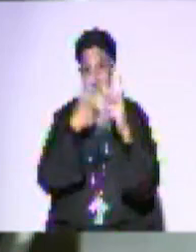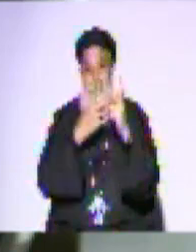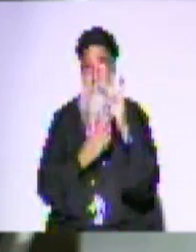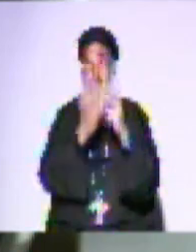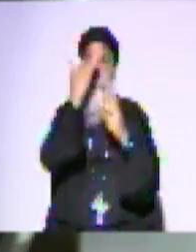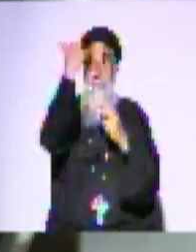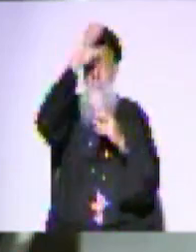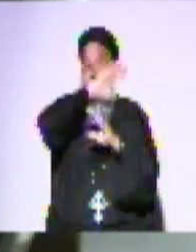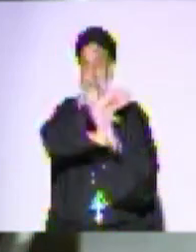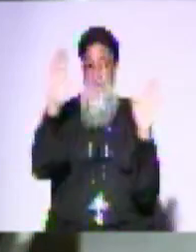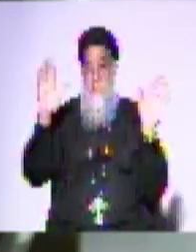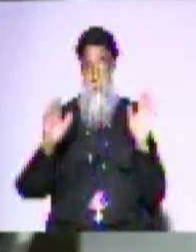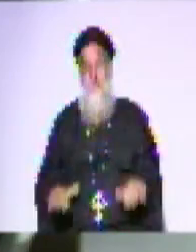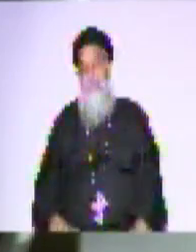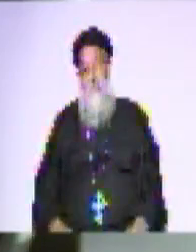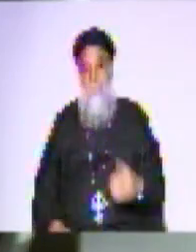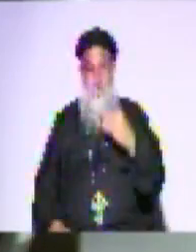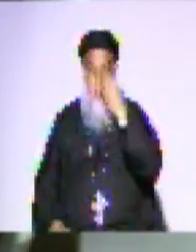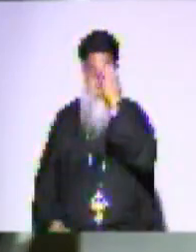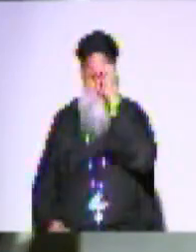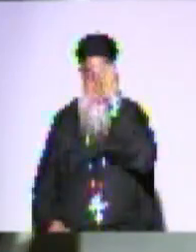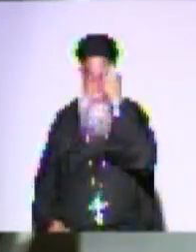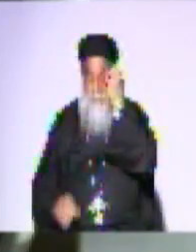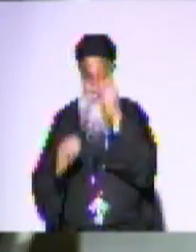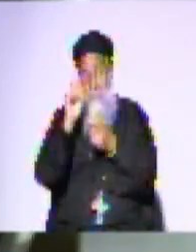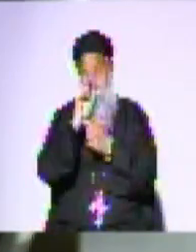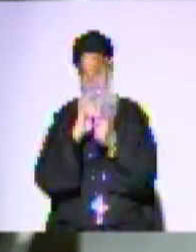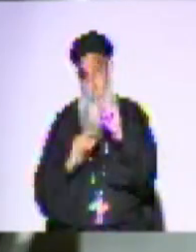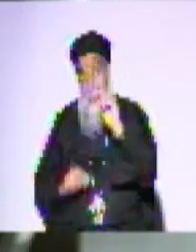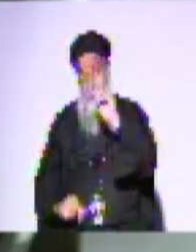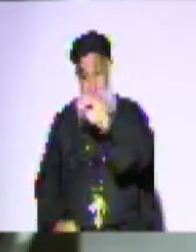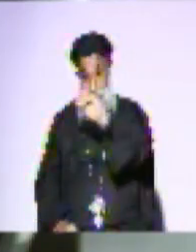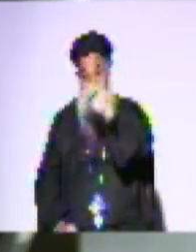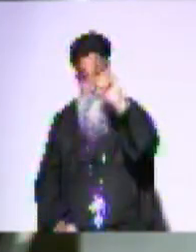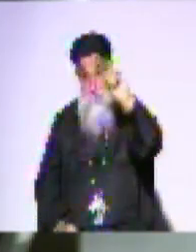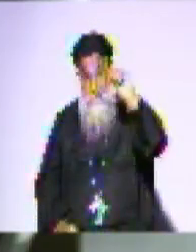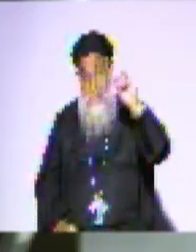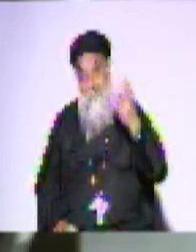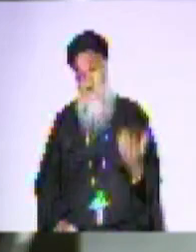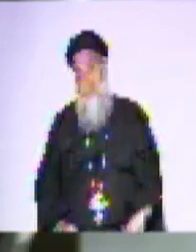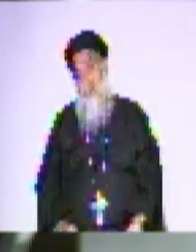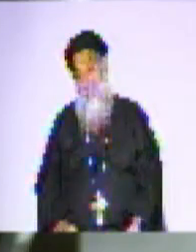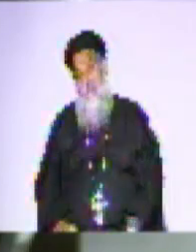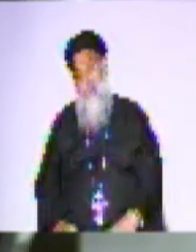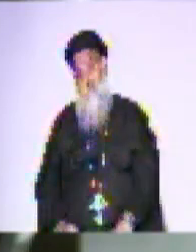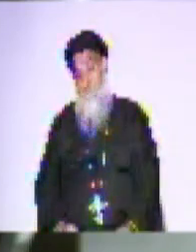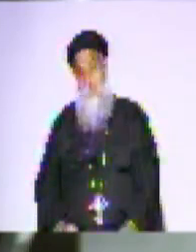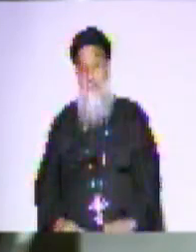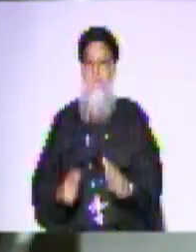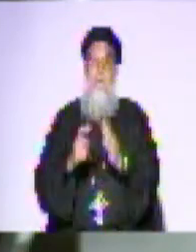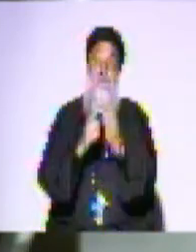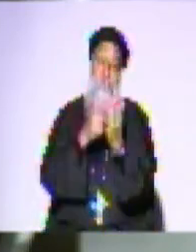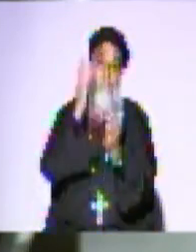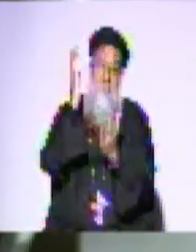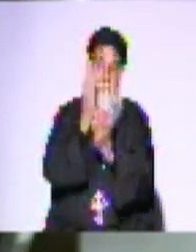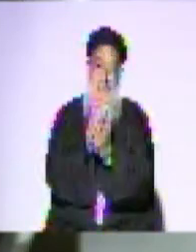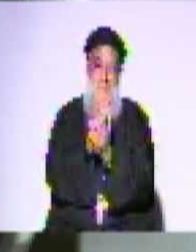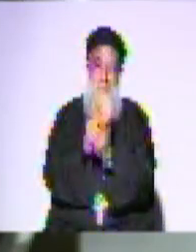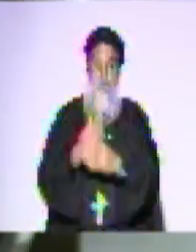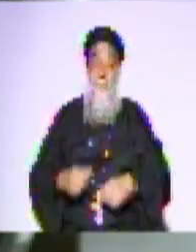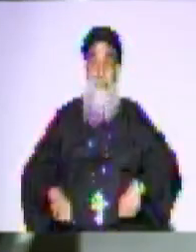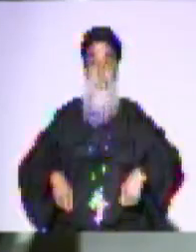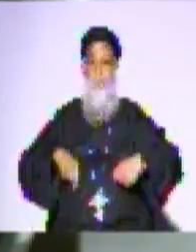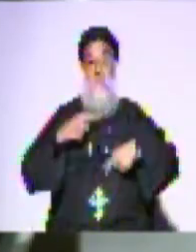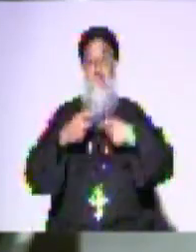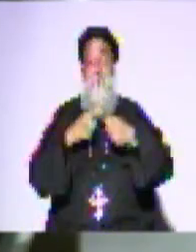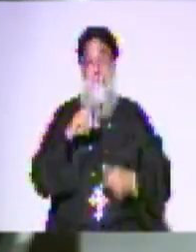حياة أبدية، ودي أكدها السيد المسيح أكثر من مرة. لازم الحياة تنبع من